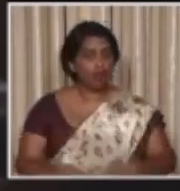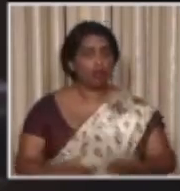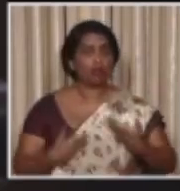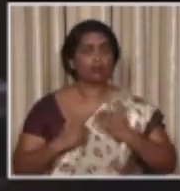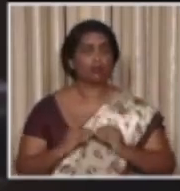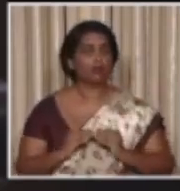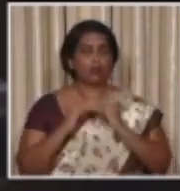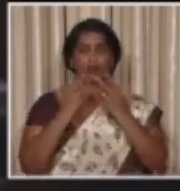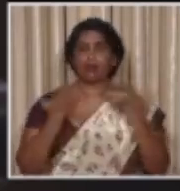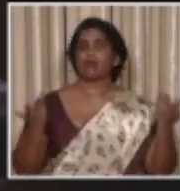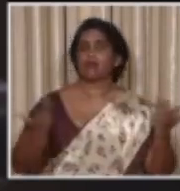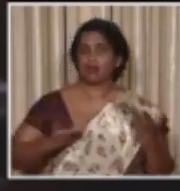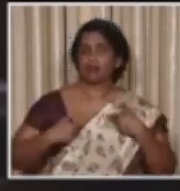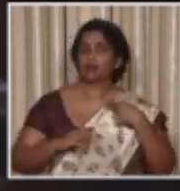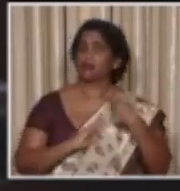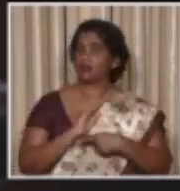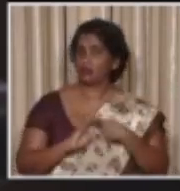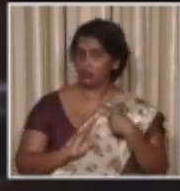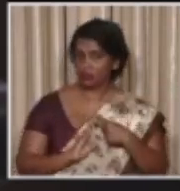උඩට ගිහිල්ලා නැහැ